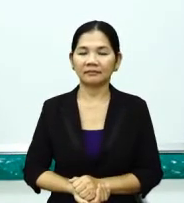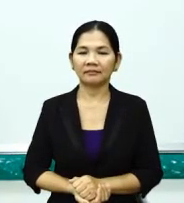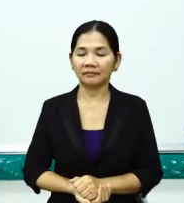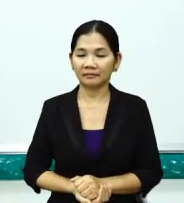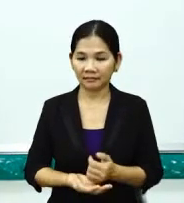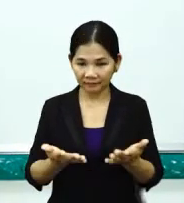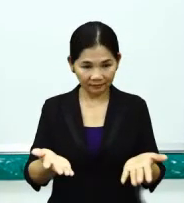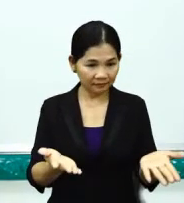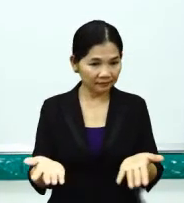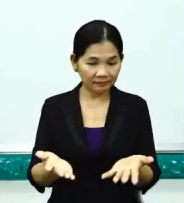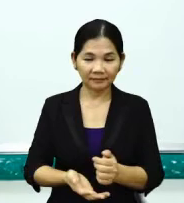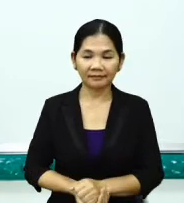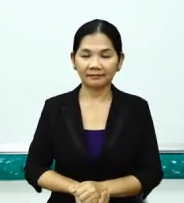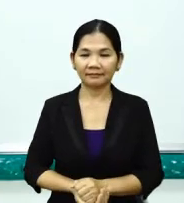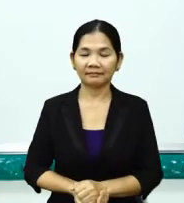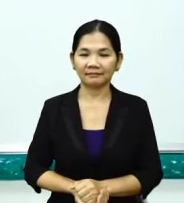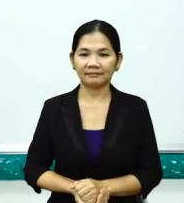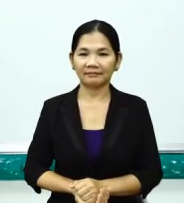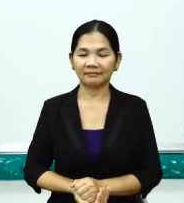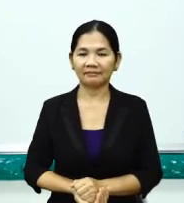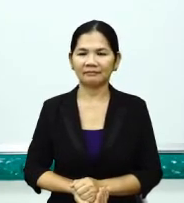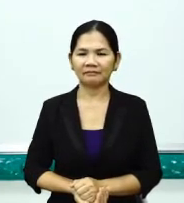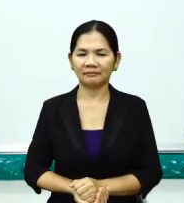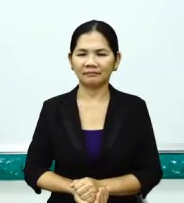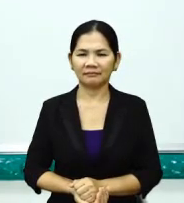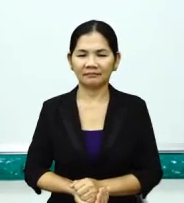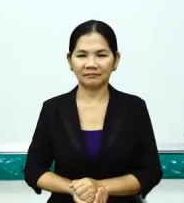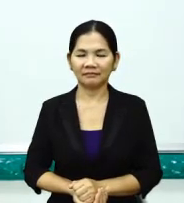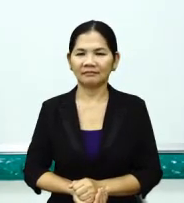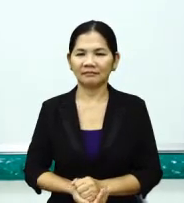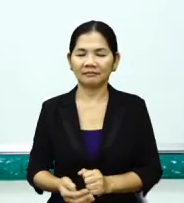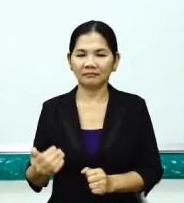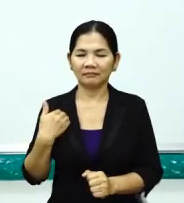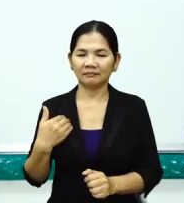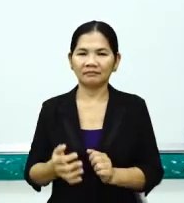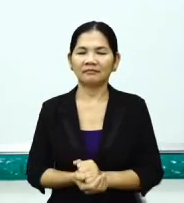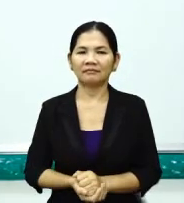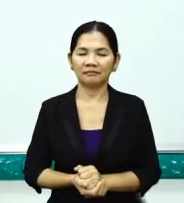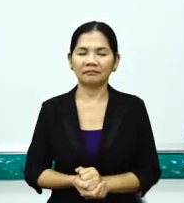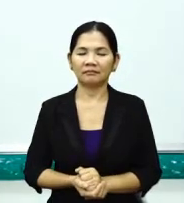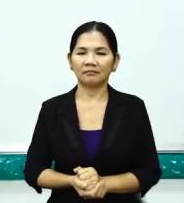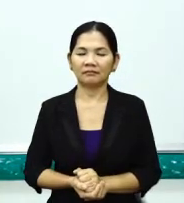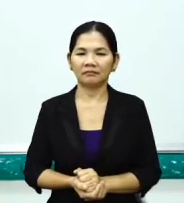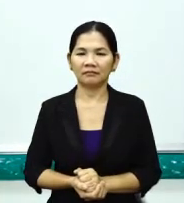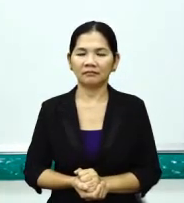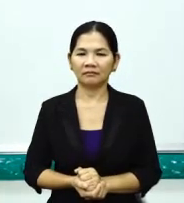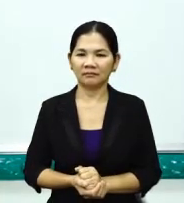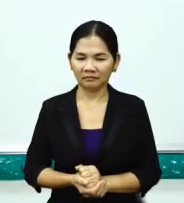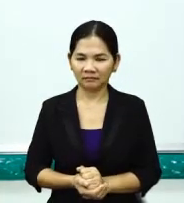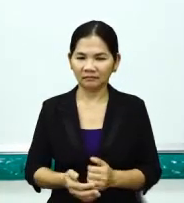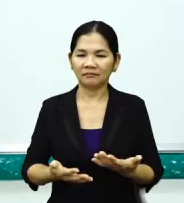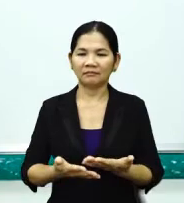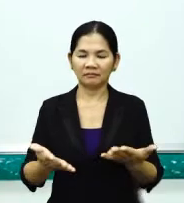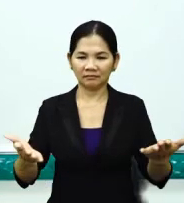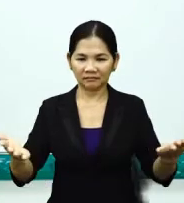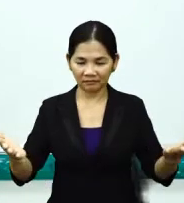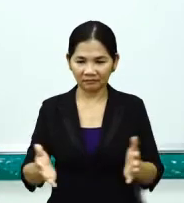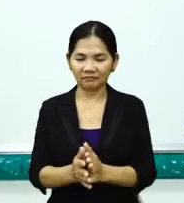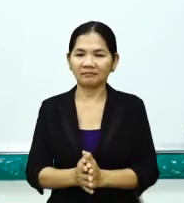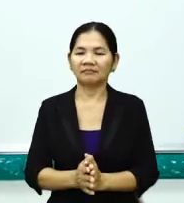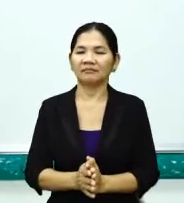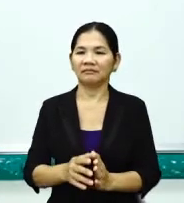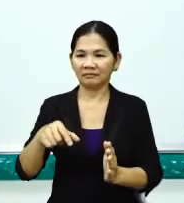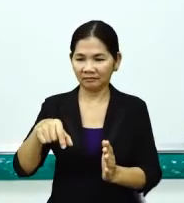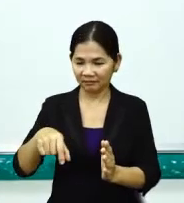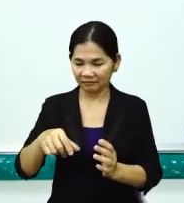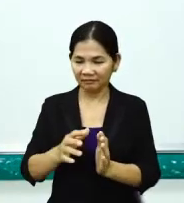cân đăng ấy chà còn tọc mai môi chuyện này mà khá liên á ta tệ đáy phong con tọc